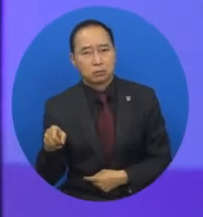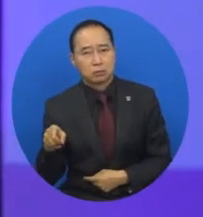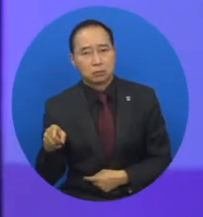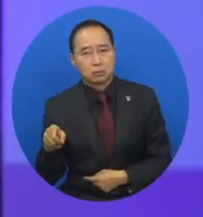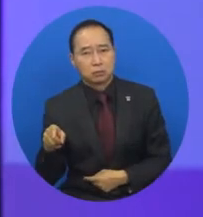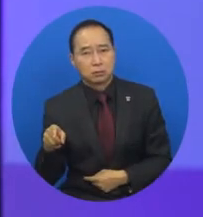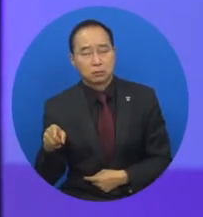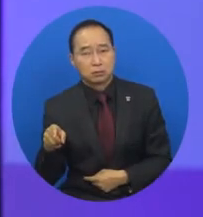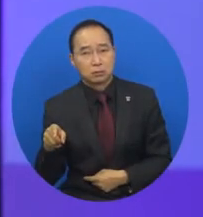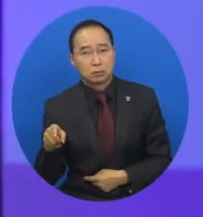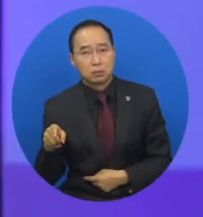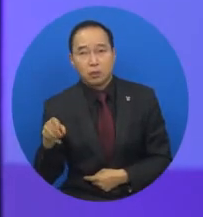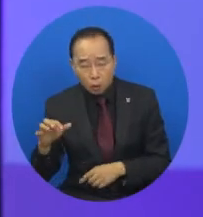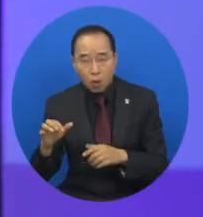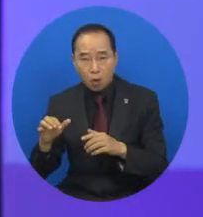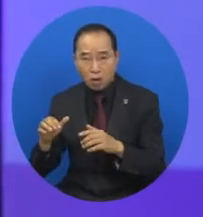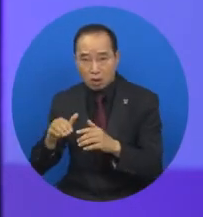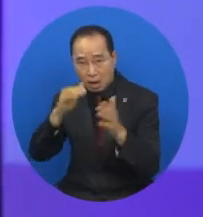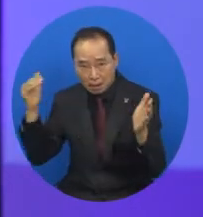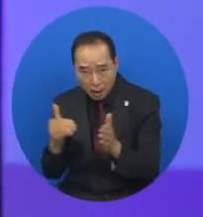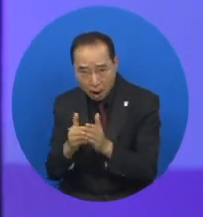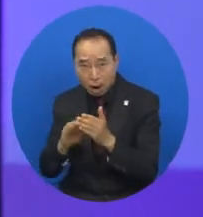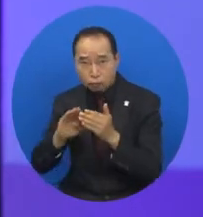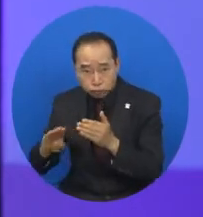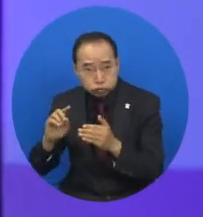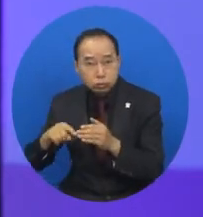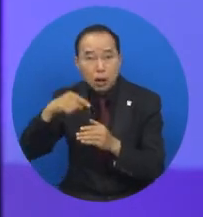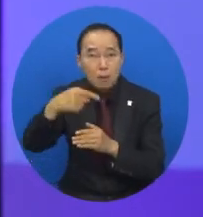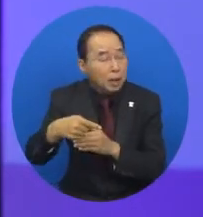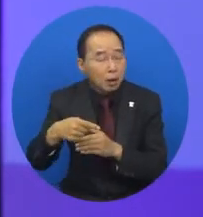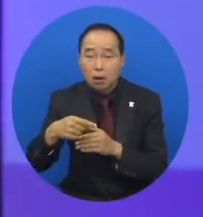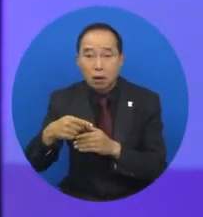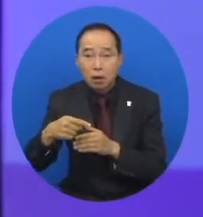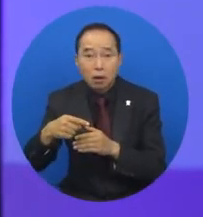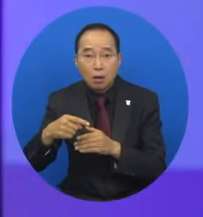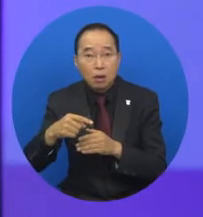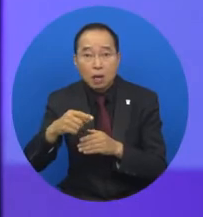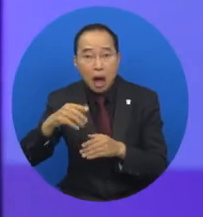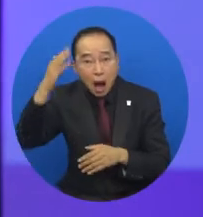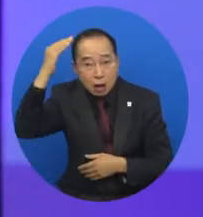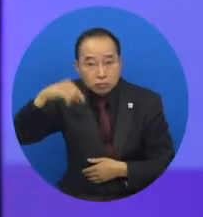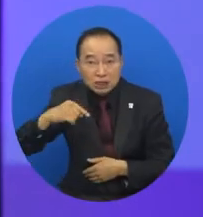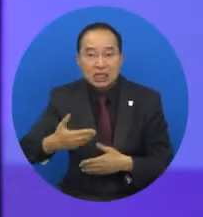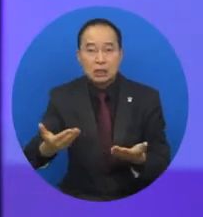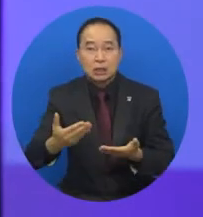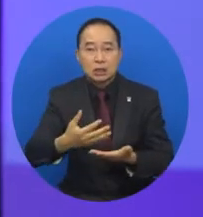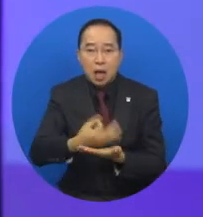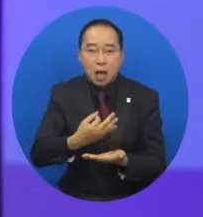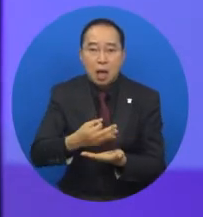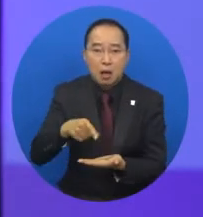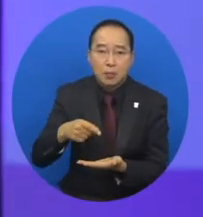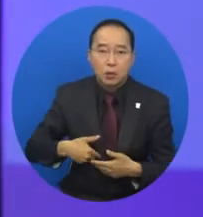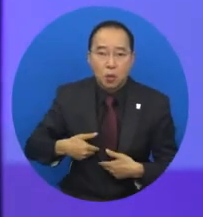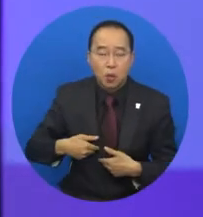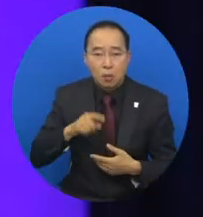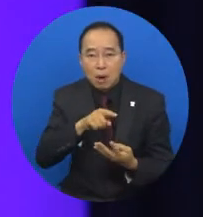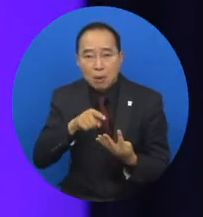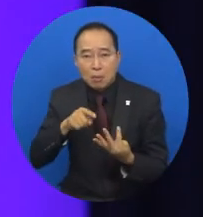의무감으로 당장 사회에 나가면 또 돈을 벌어야 된다는 그 위압감으로 똘똘